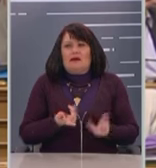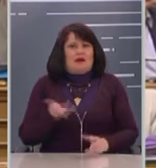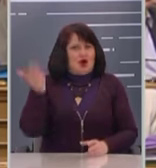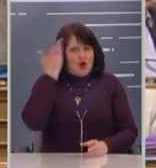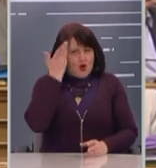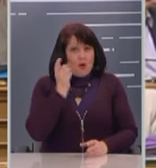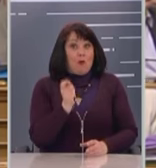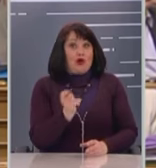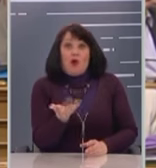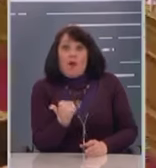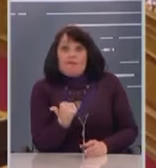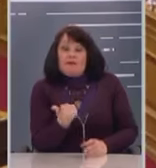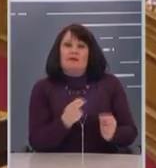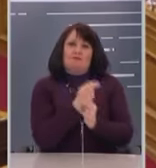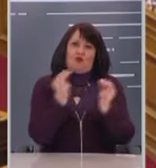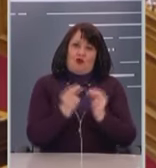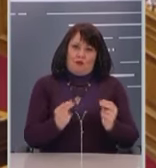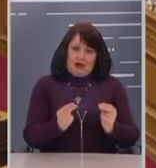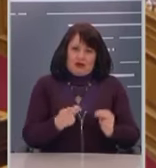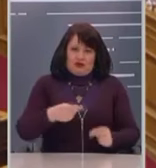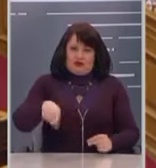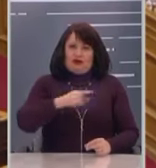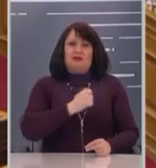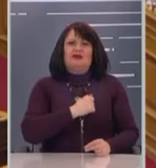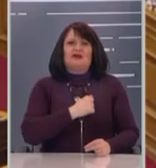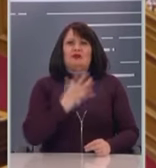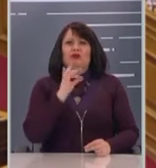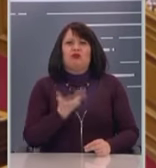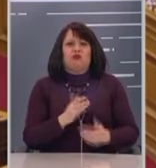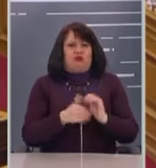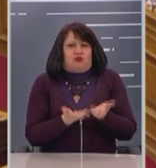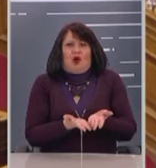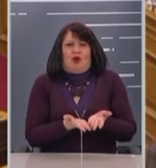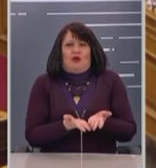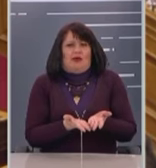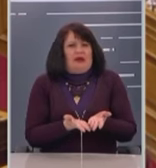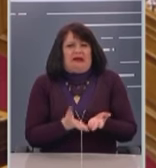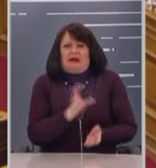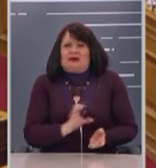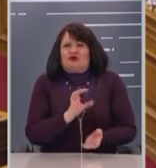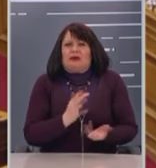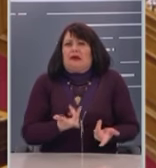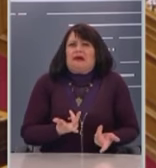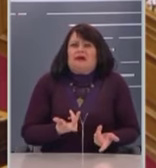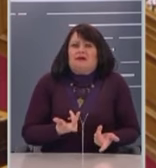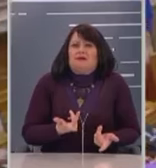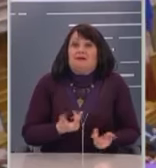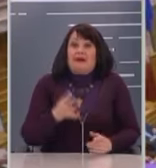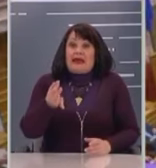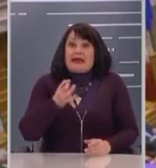κόστος. Και επομένως, κατά την άποψή σας, δεν υπάρχει και κανένας λόγος να ασχολούμαστε μαζί της, παρά μόνο για να κάνουμε, όπως